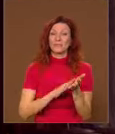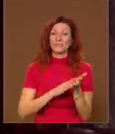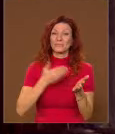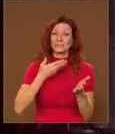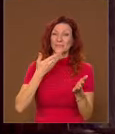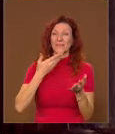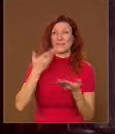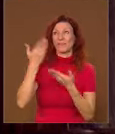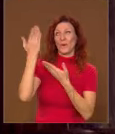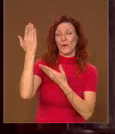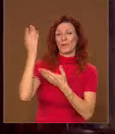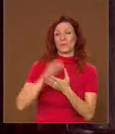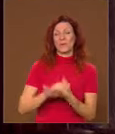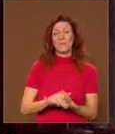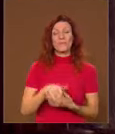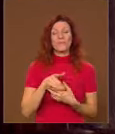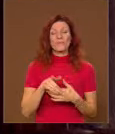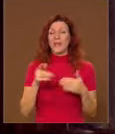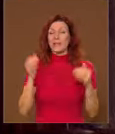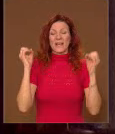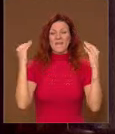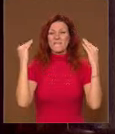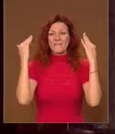и тази велика